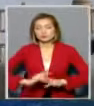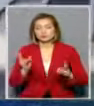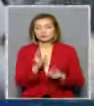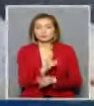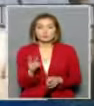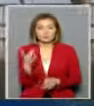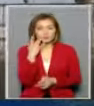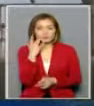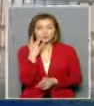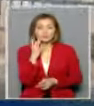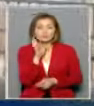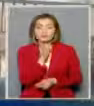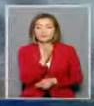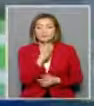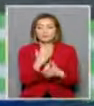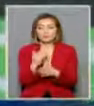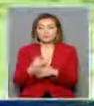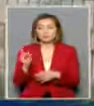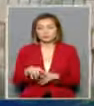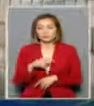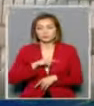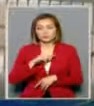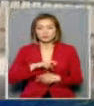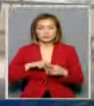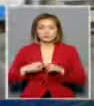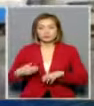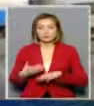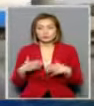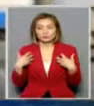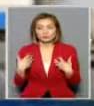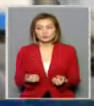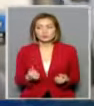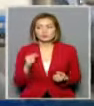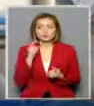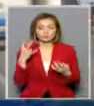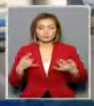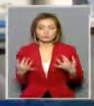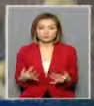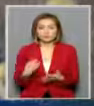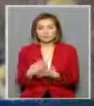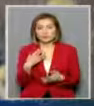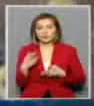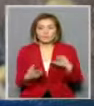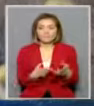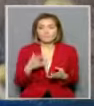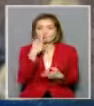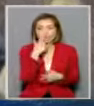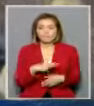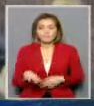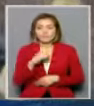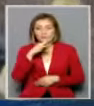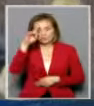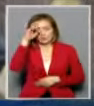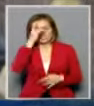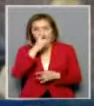тем, кто помимо материальных трудностей имеет серьезные проблемы со здоровьем и кому необходима дорогостоящая операция за рубежом. В